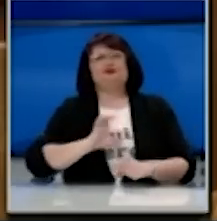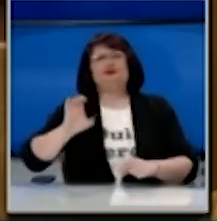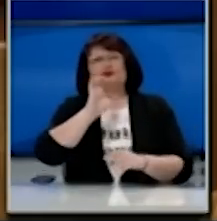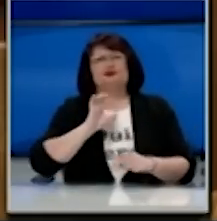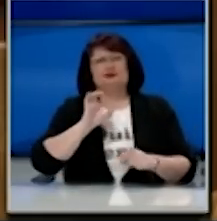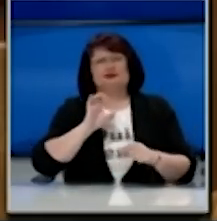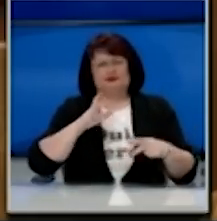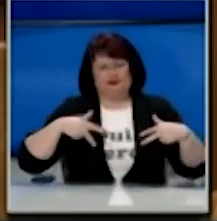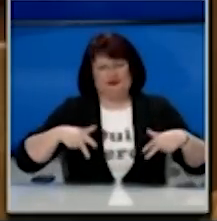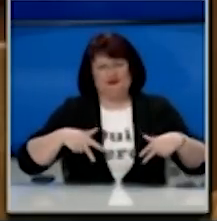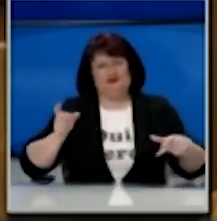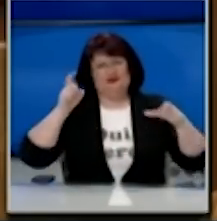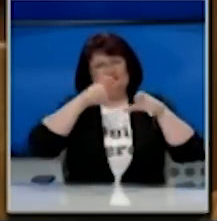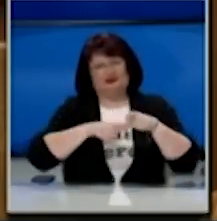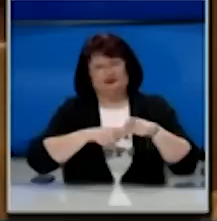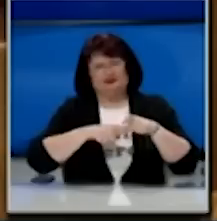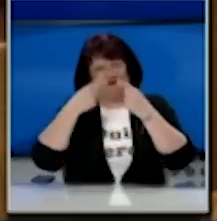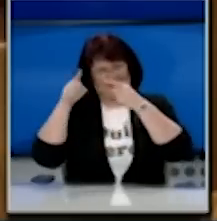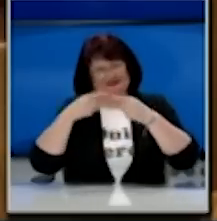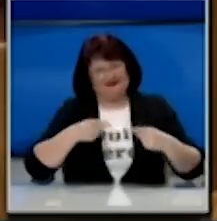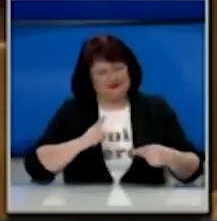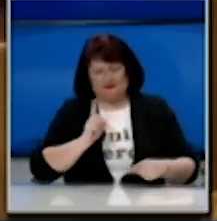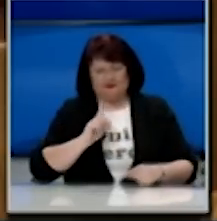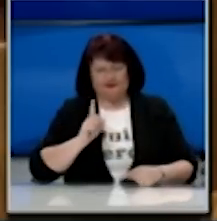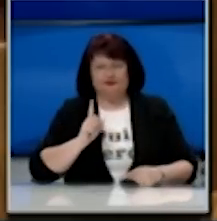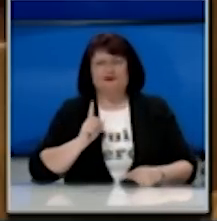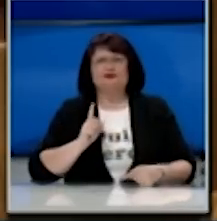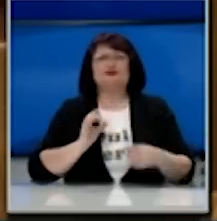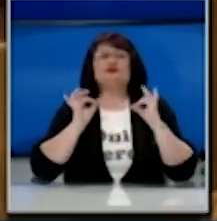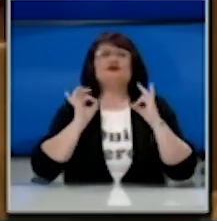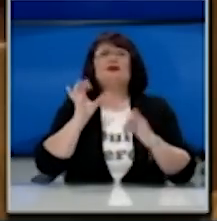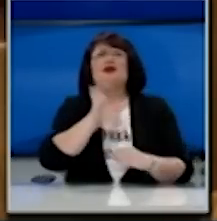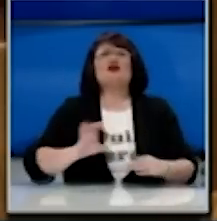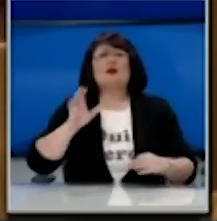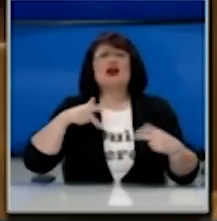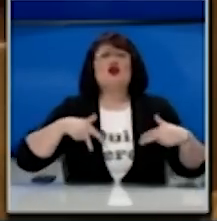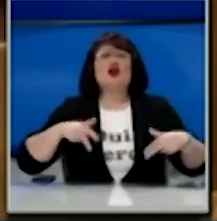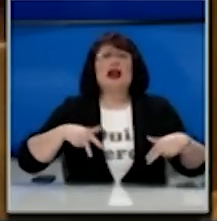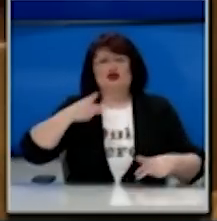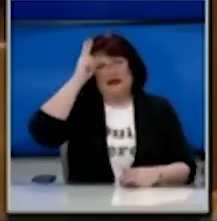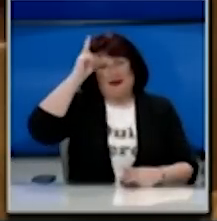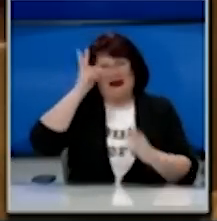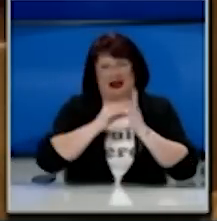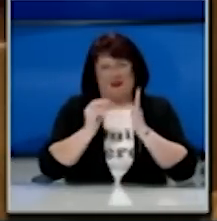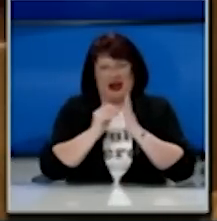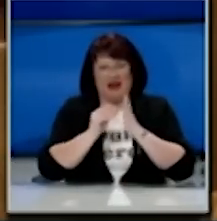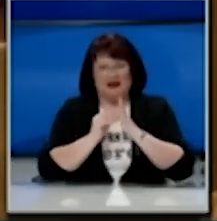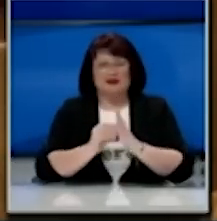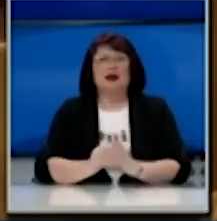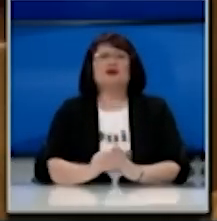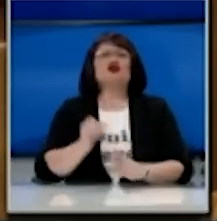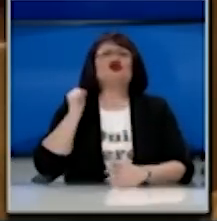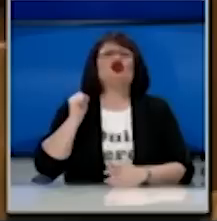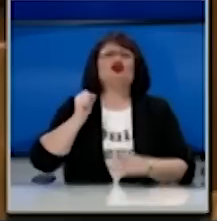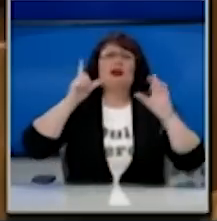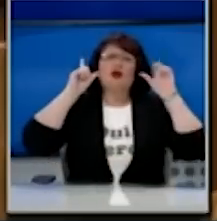κράτη. Γιατί ας μην πάμε μακριά, το κανονικό ευρωπαϊκό κράτος της Γερμανίας με τη